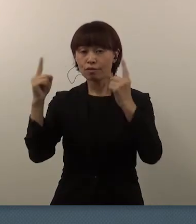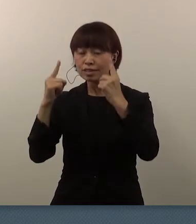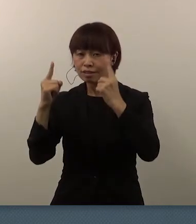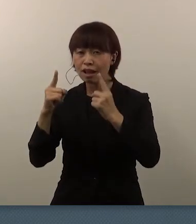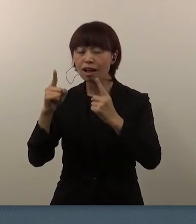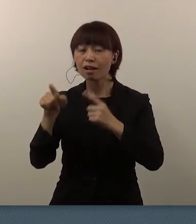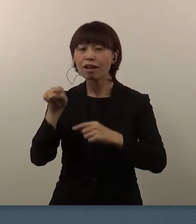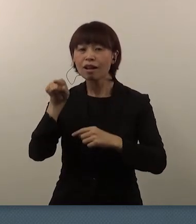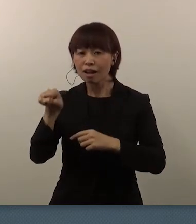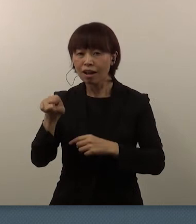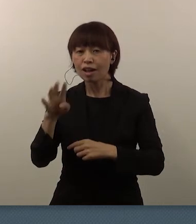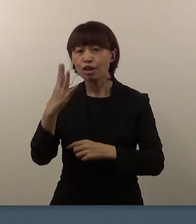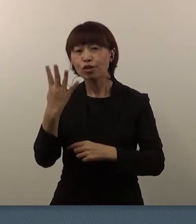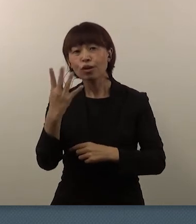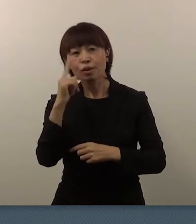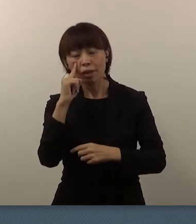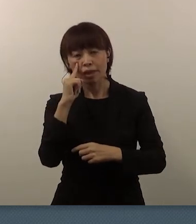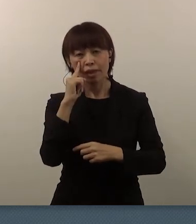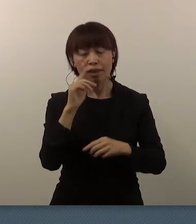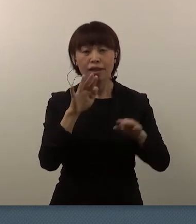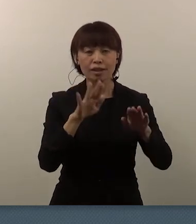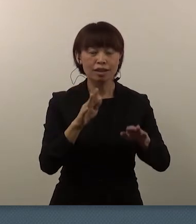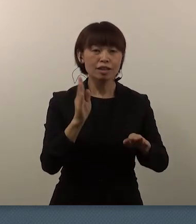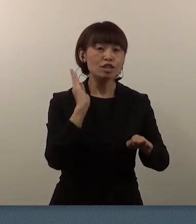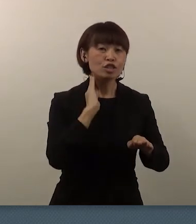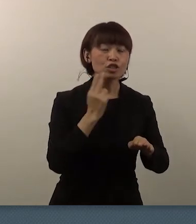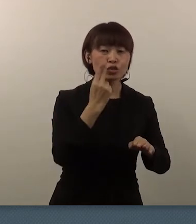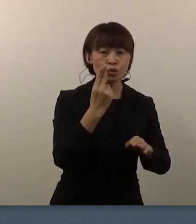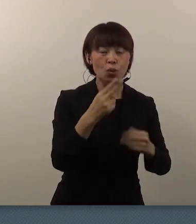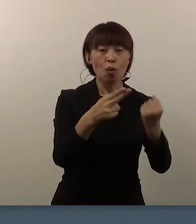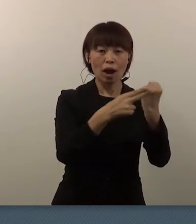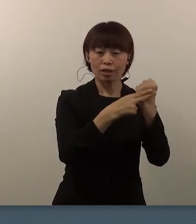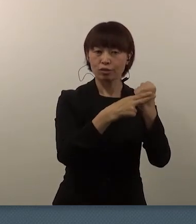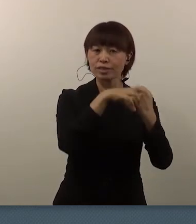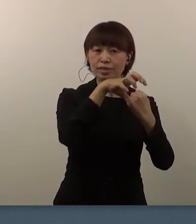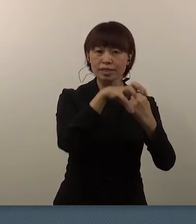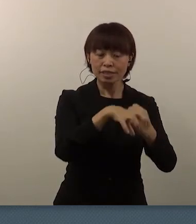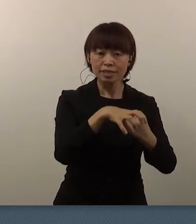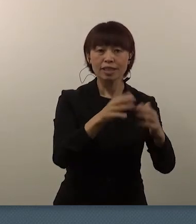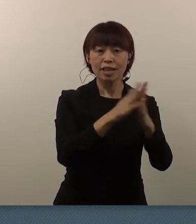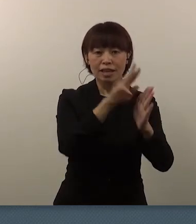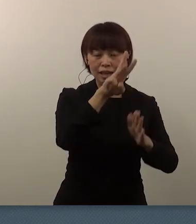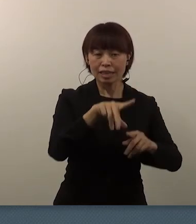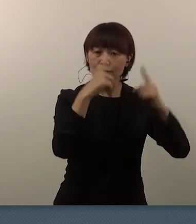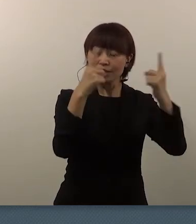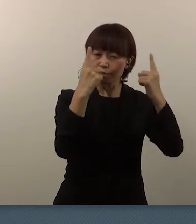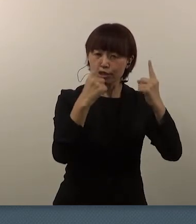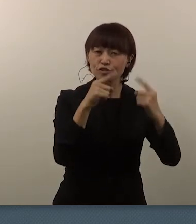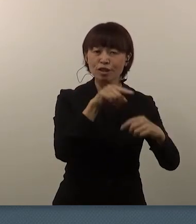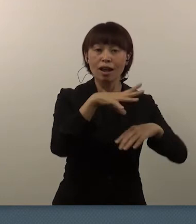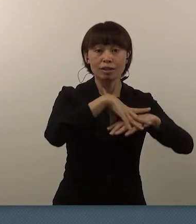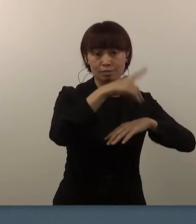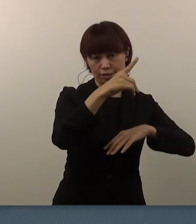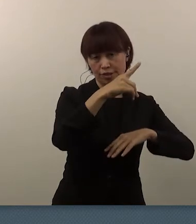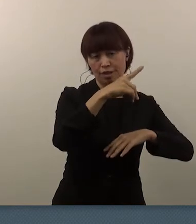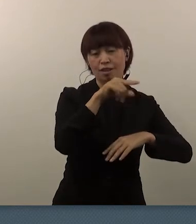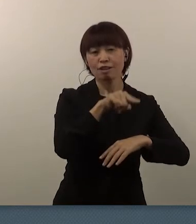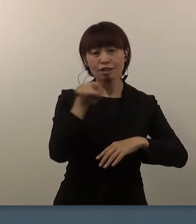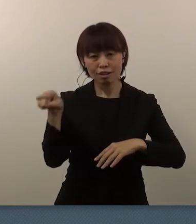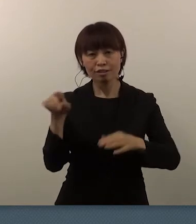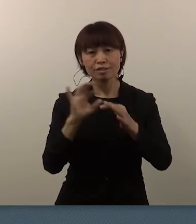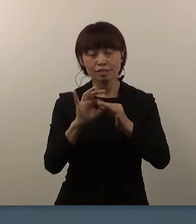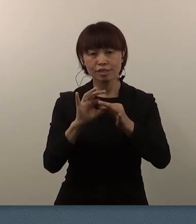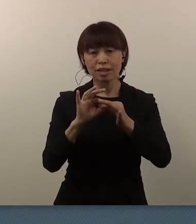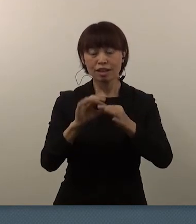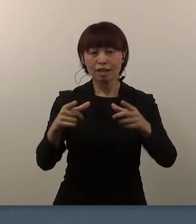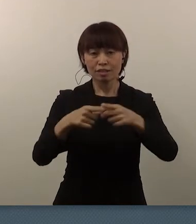川2018と、ベトナムの首都ハノイで初めて開催する神奈川フェスティバル in ハノイについて、駐日ベトナム社会主